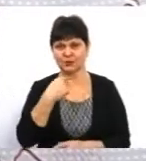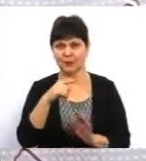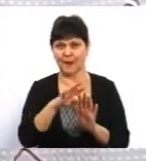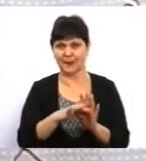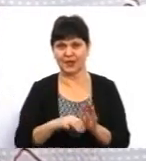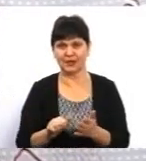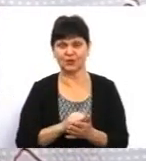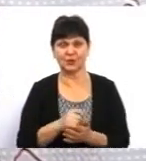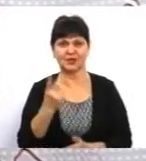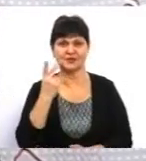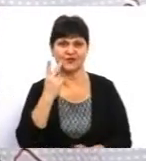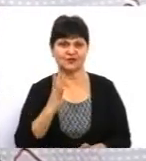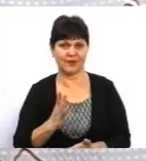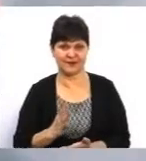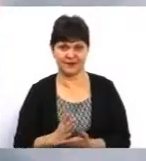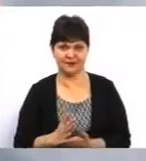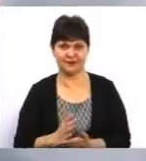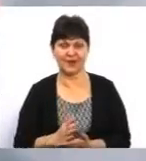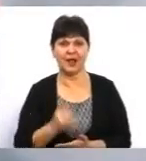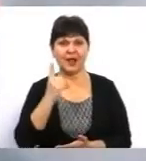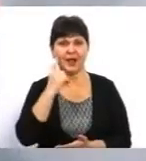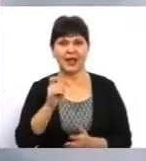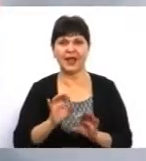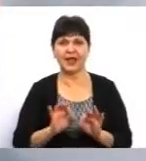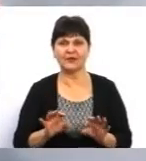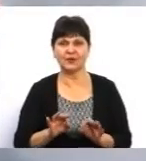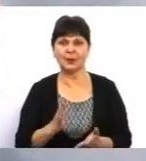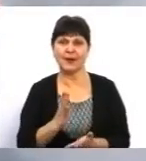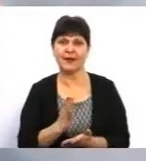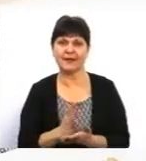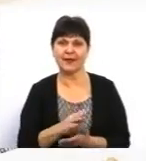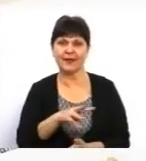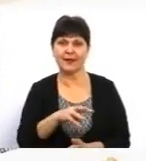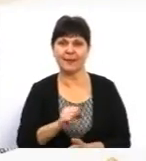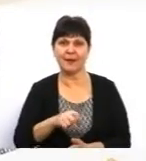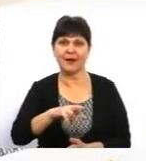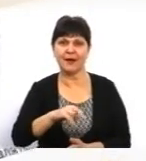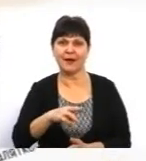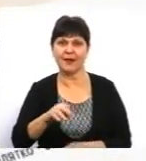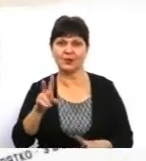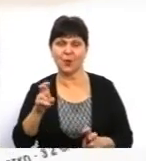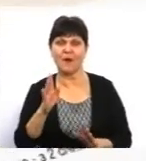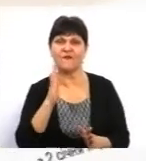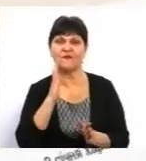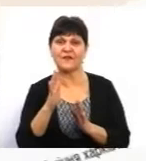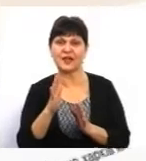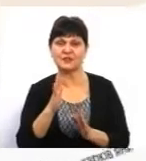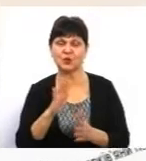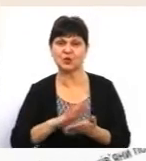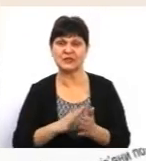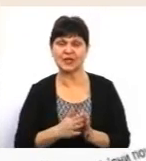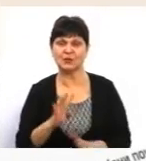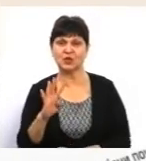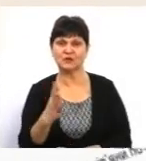завжди з собою. За інформацією сторінки «Є Малятко» у соціальній мережі у Facebook, станом на 4